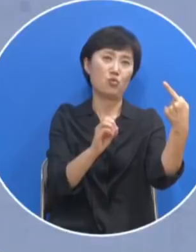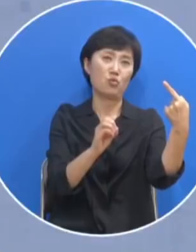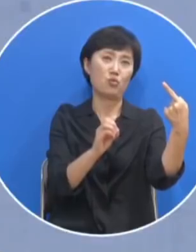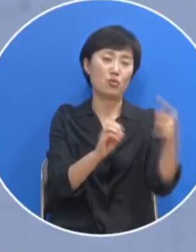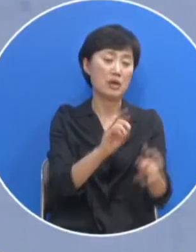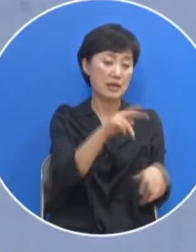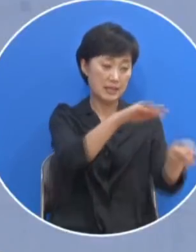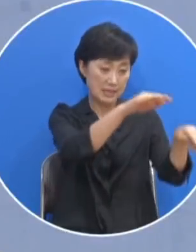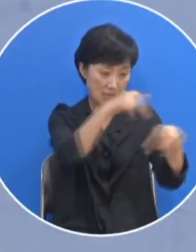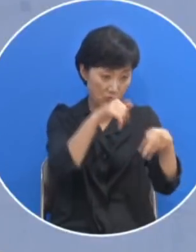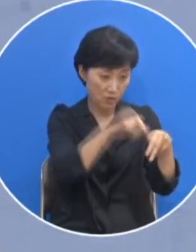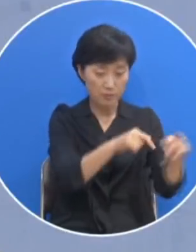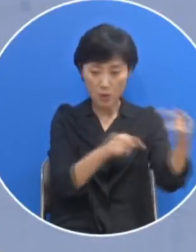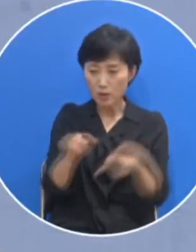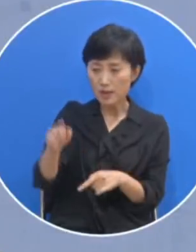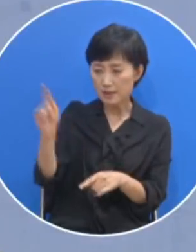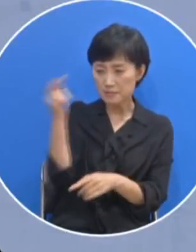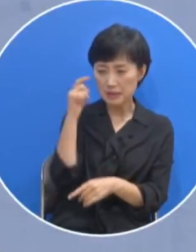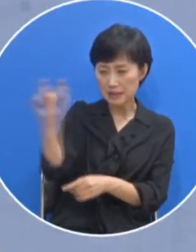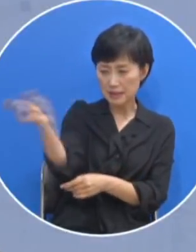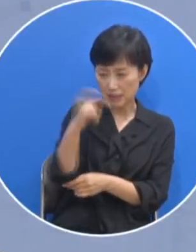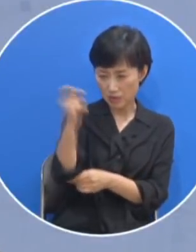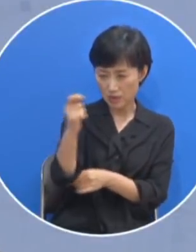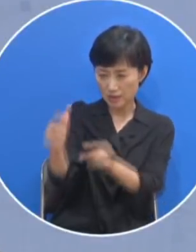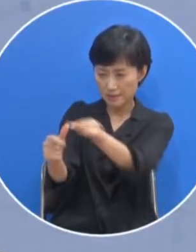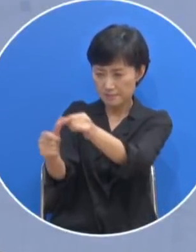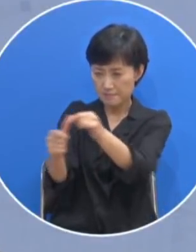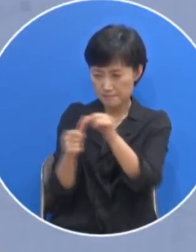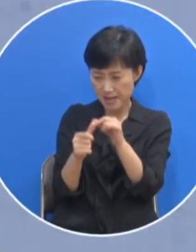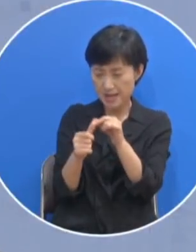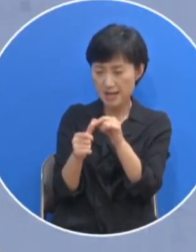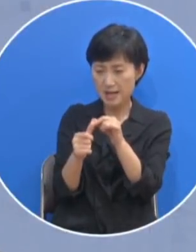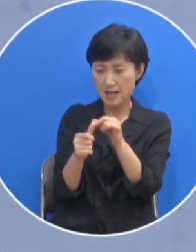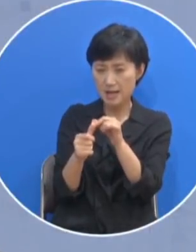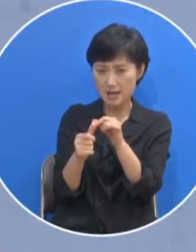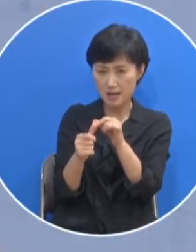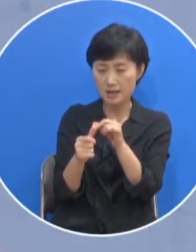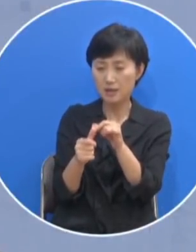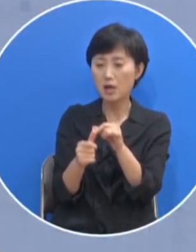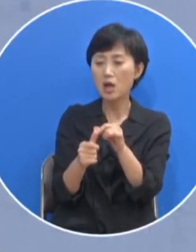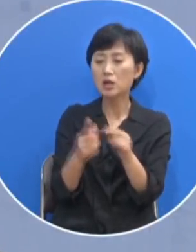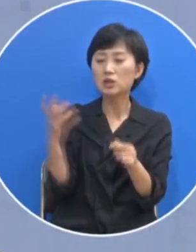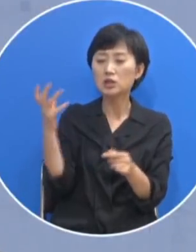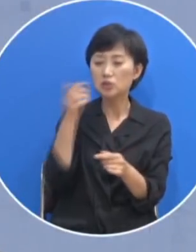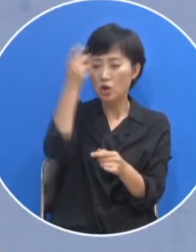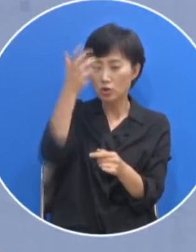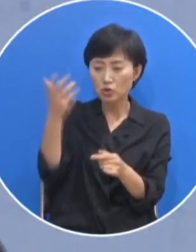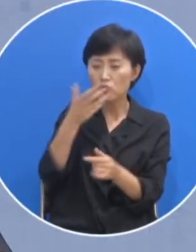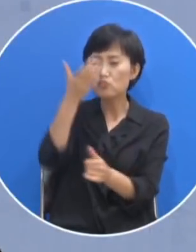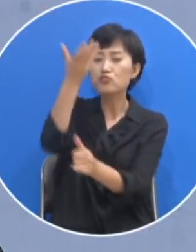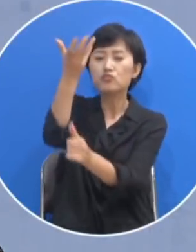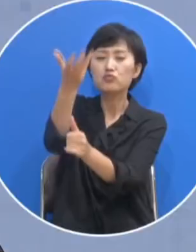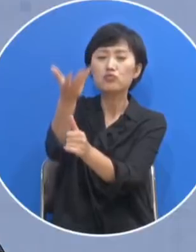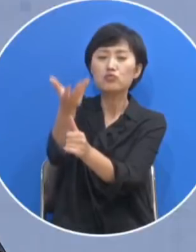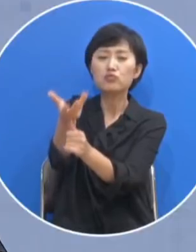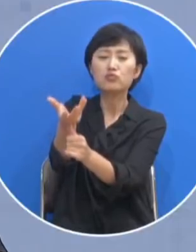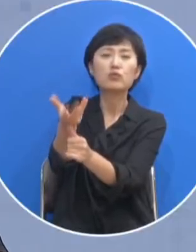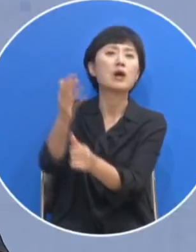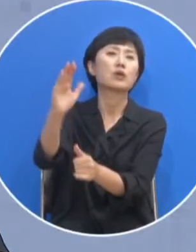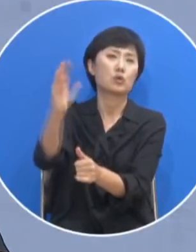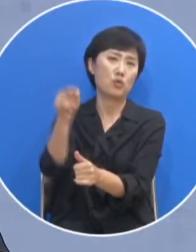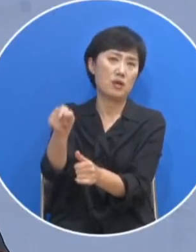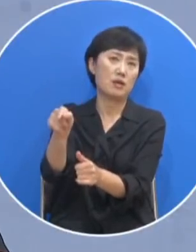1월 유로 요 의 신의 크게 검 동별 헬스장을 3 하면서 - 블레셋 담다디